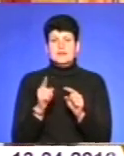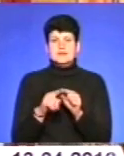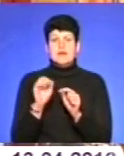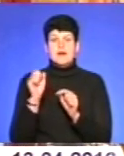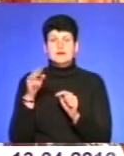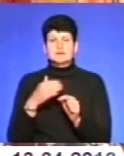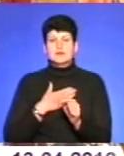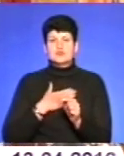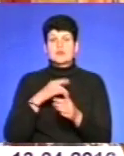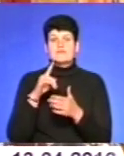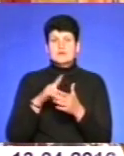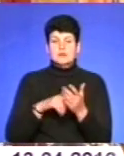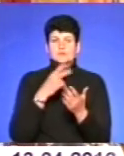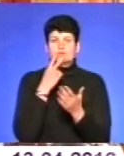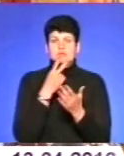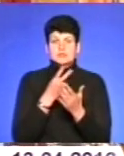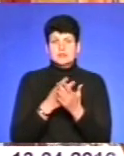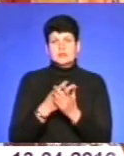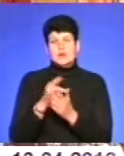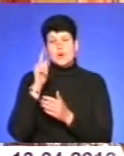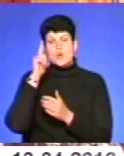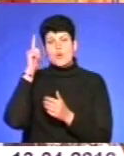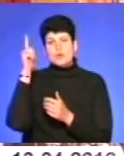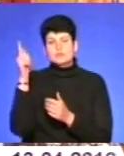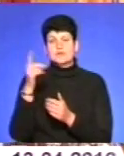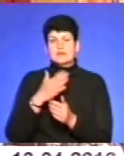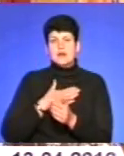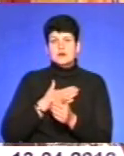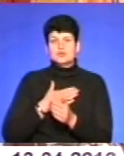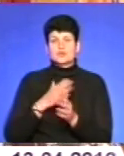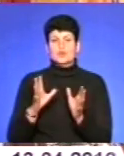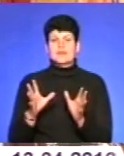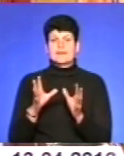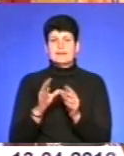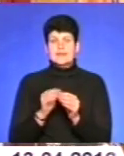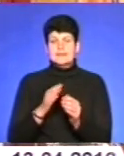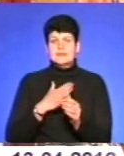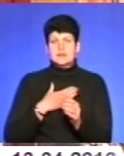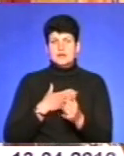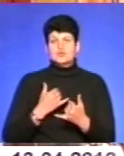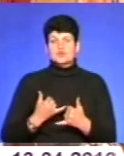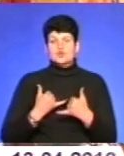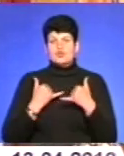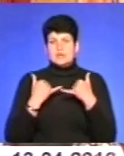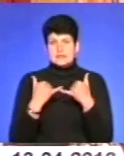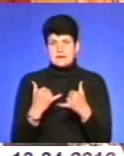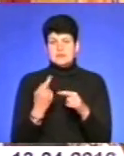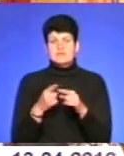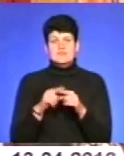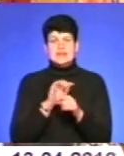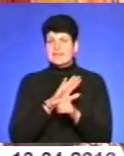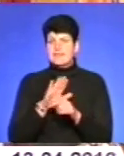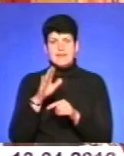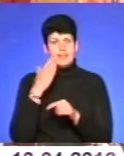віри, виразити Господеві нашу єдність і нашу солідарність в цей нелегкий